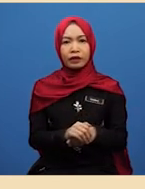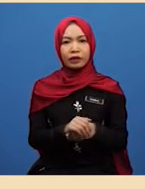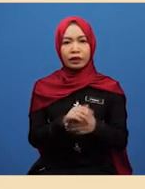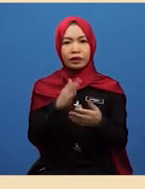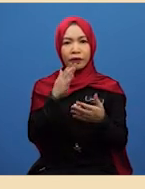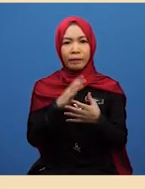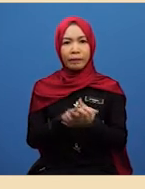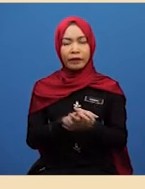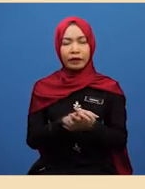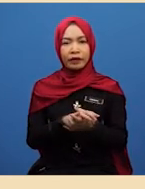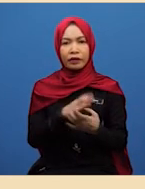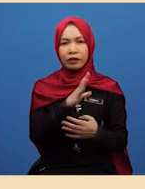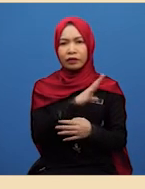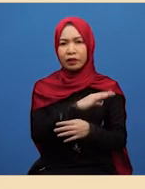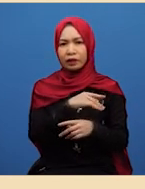tempatan di Mukah.